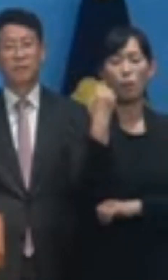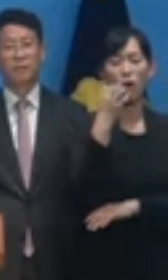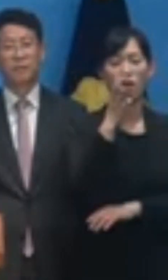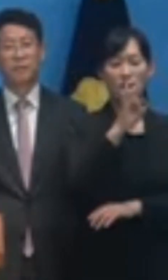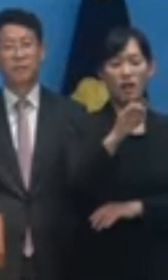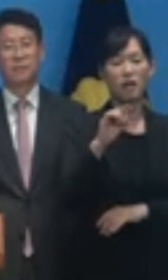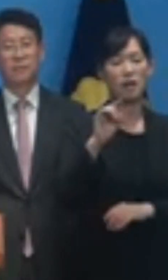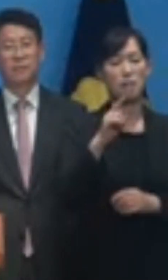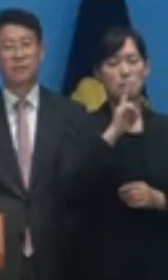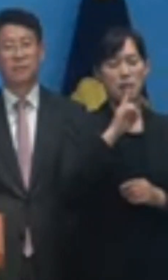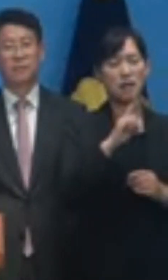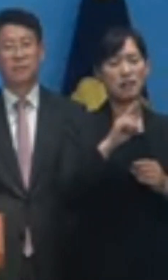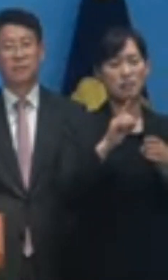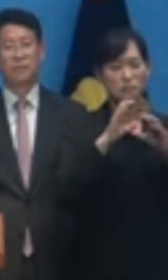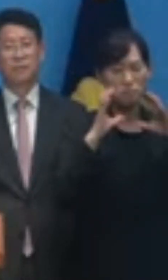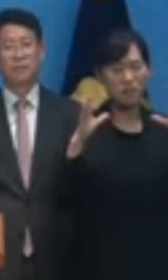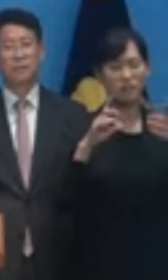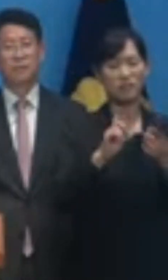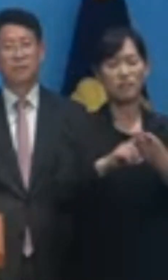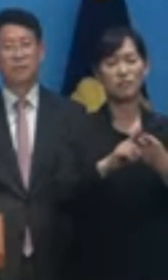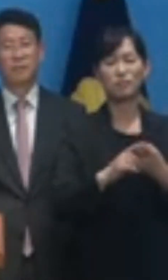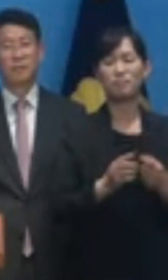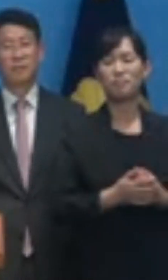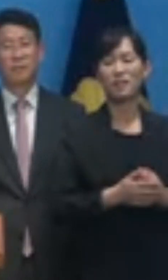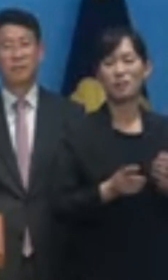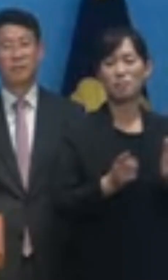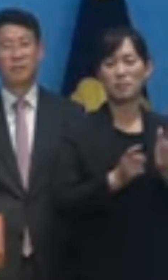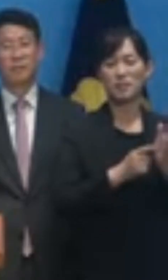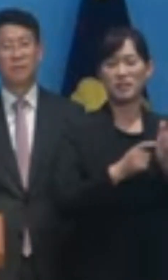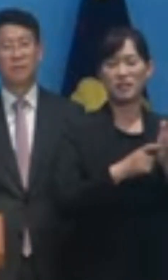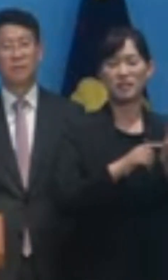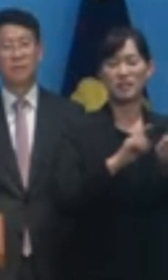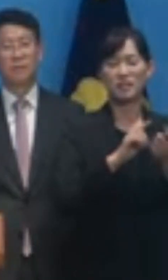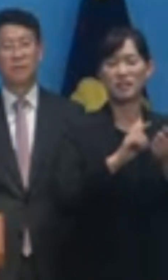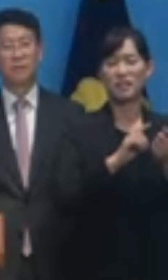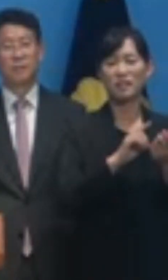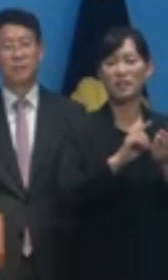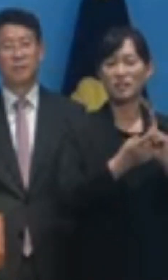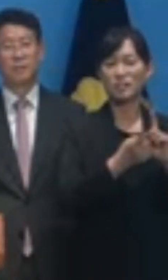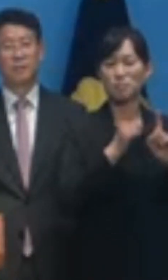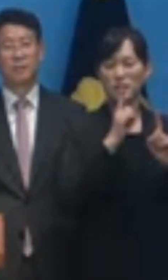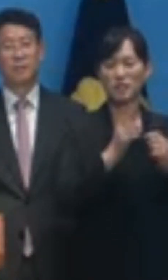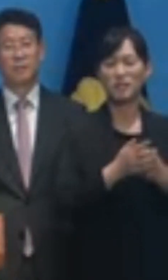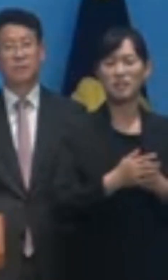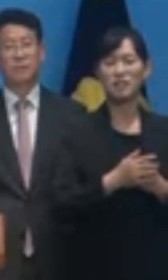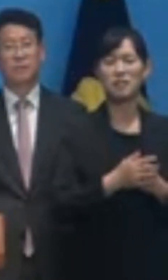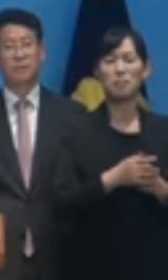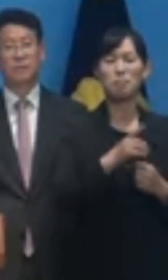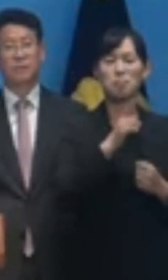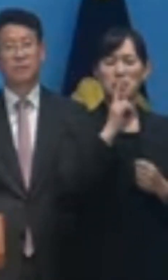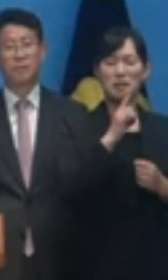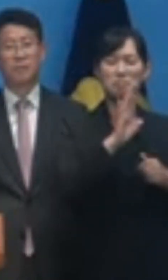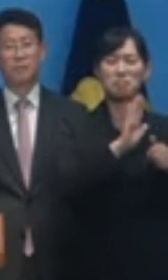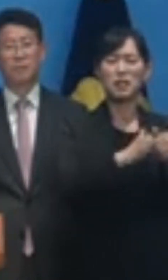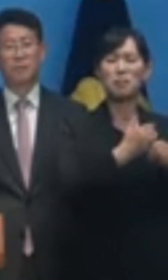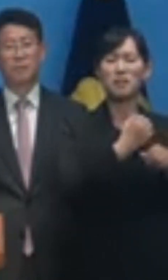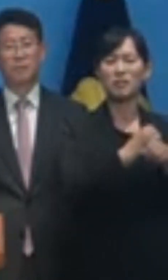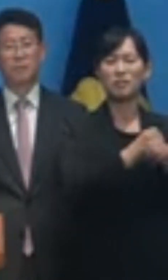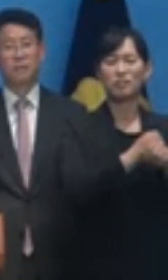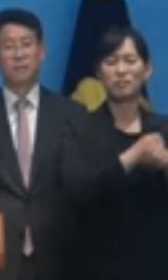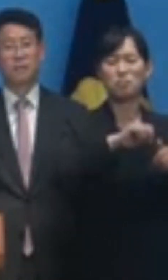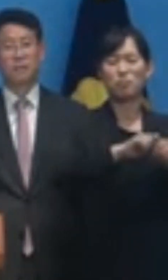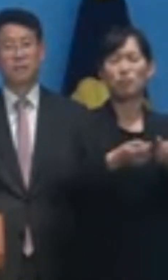관련해서 국민의힘 김용태 비상대책위원장이 말의 취지를 조작했다며 처벌받아야 한다고